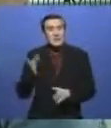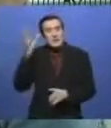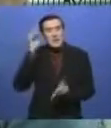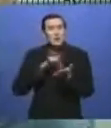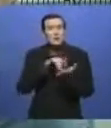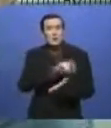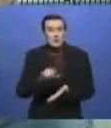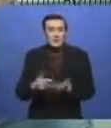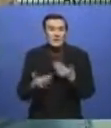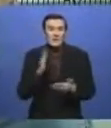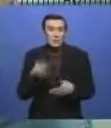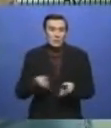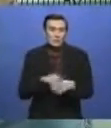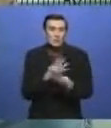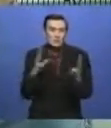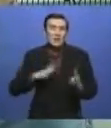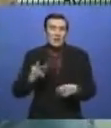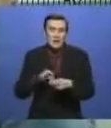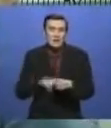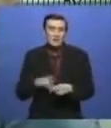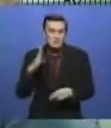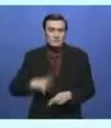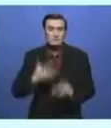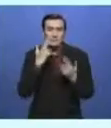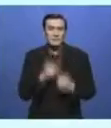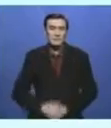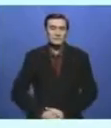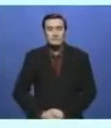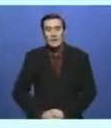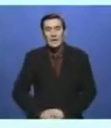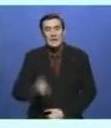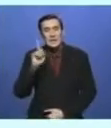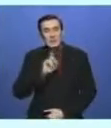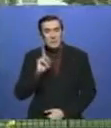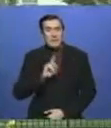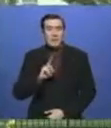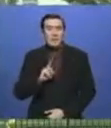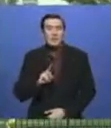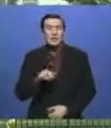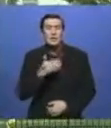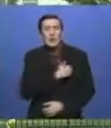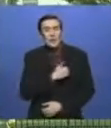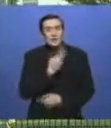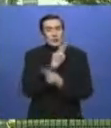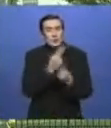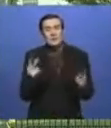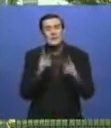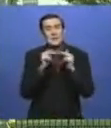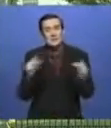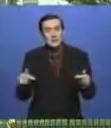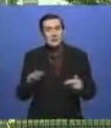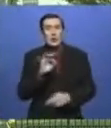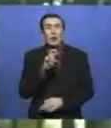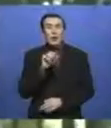если такое все же случится там и и к этому привыкнем тем не менее мирные желающие увидеть резиденцию